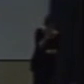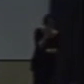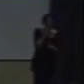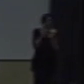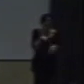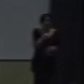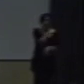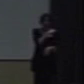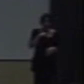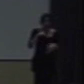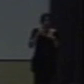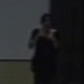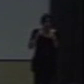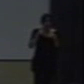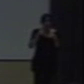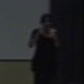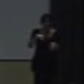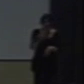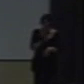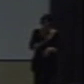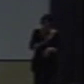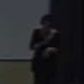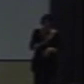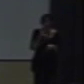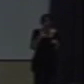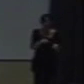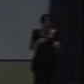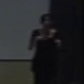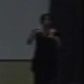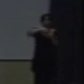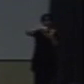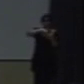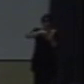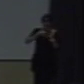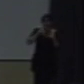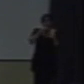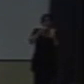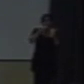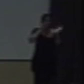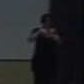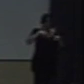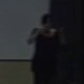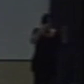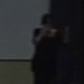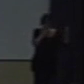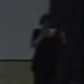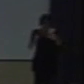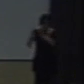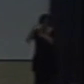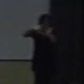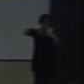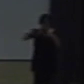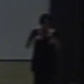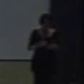en el procés de producció informatiu i de com un contingut informatiu pot virar respecte a l'enfocament original de qui l'ha